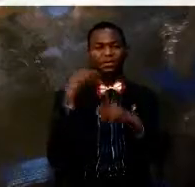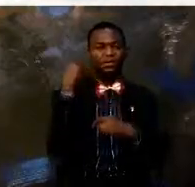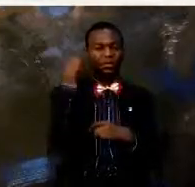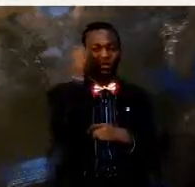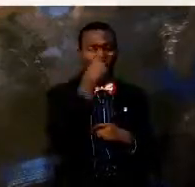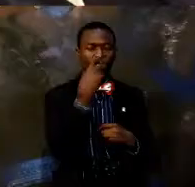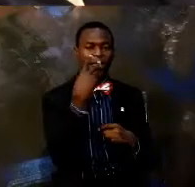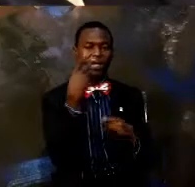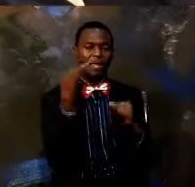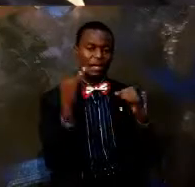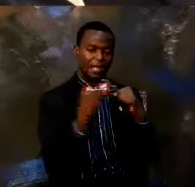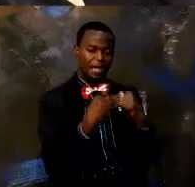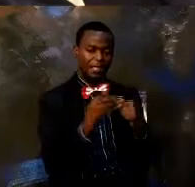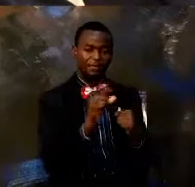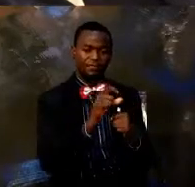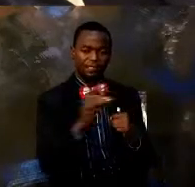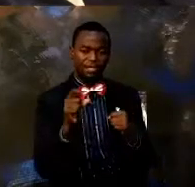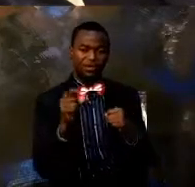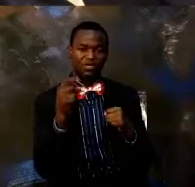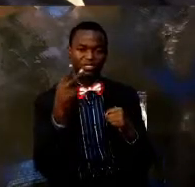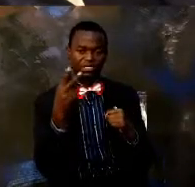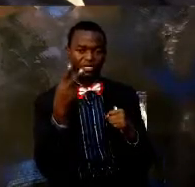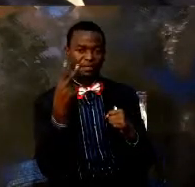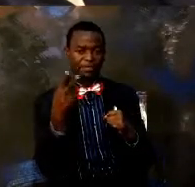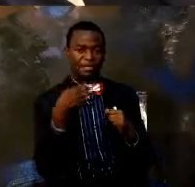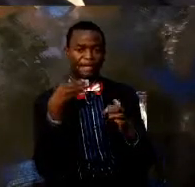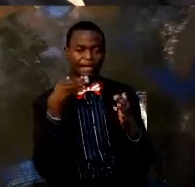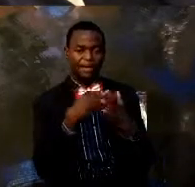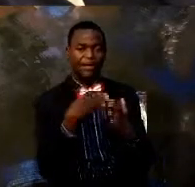wa 22 hadi mstari wa 30.